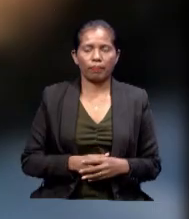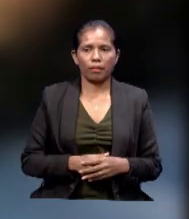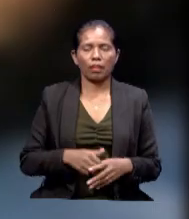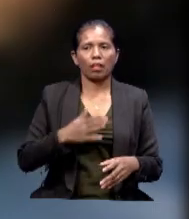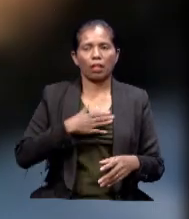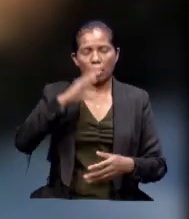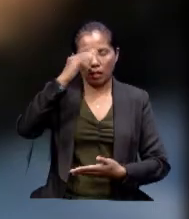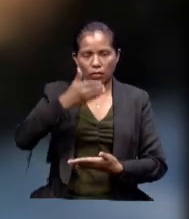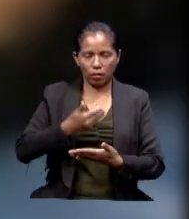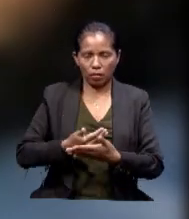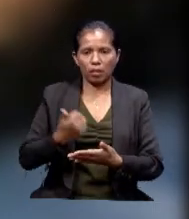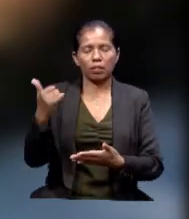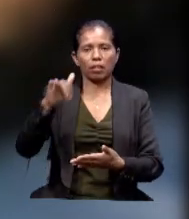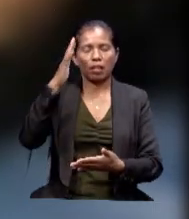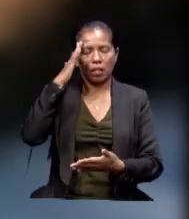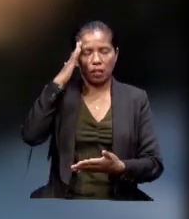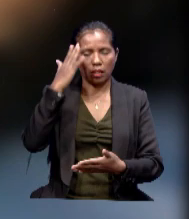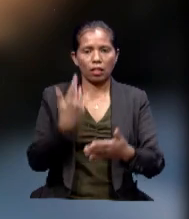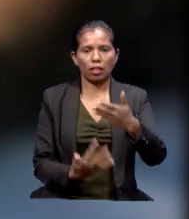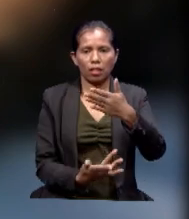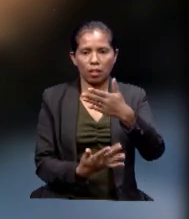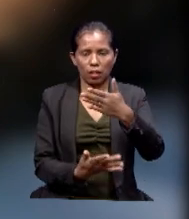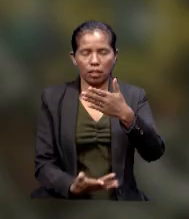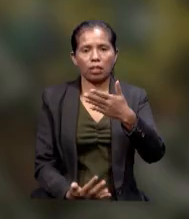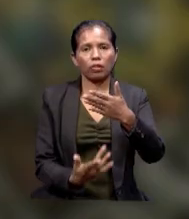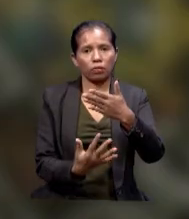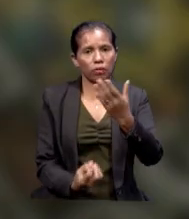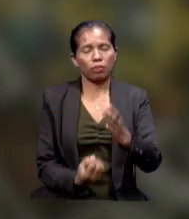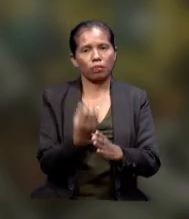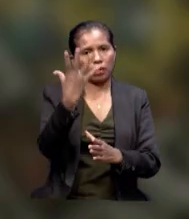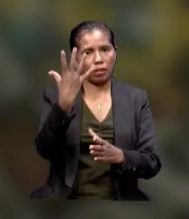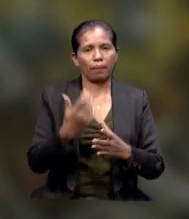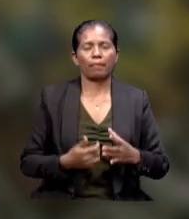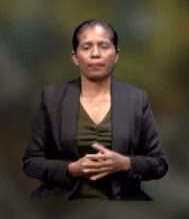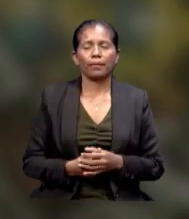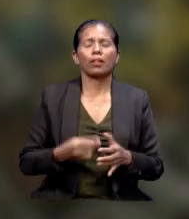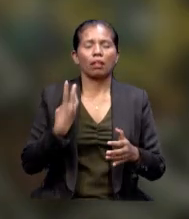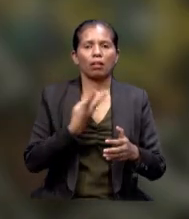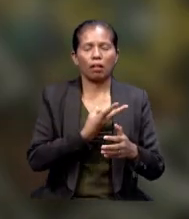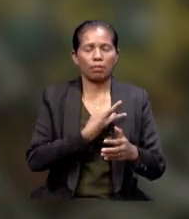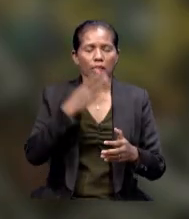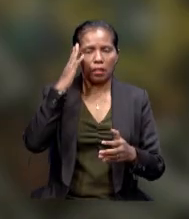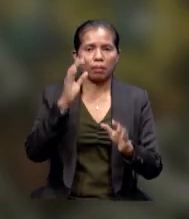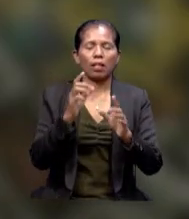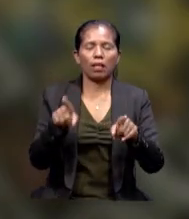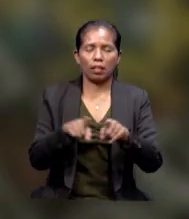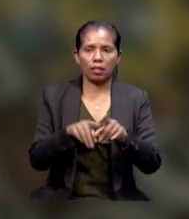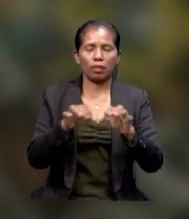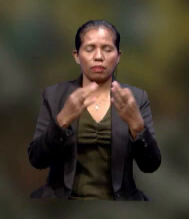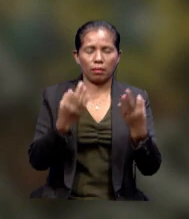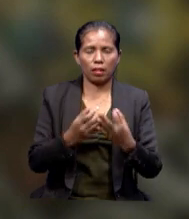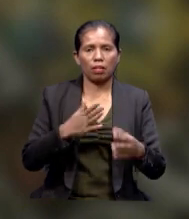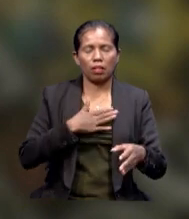oan sira rekunyese kata sira sunuruni petasan nebe ami usinudar familia han sahunudar nini